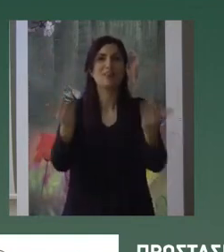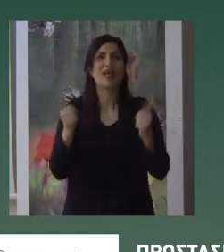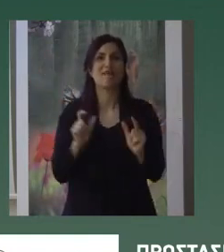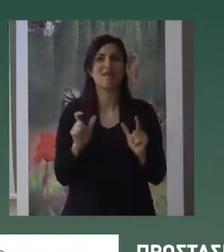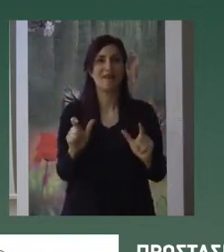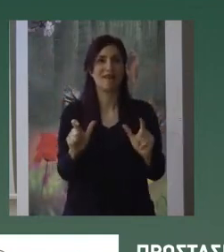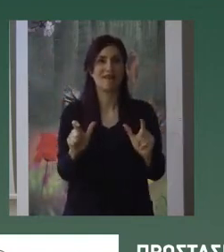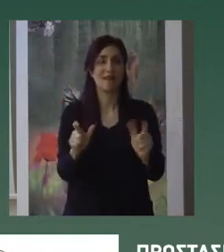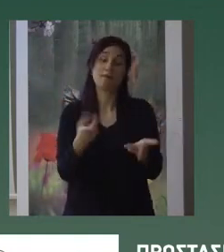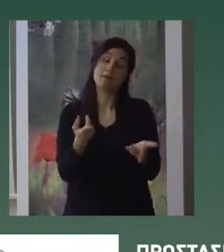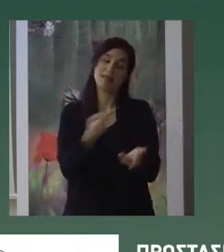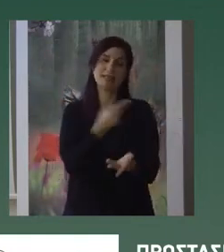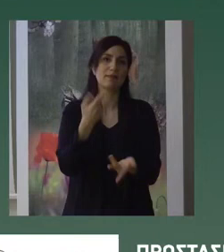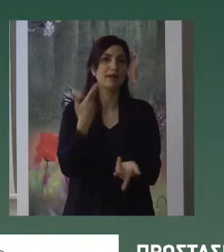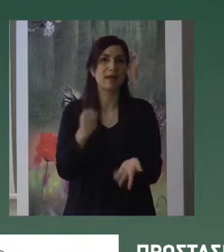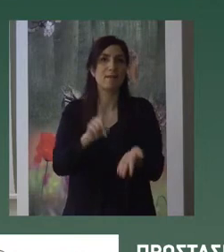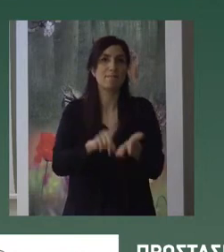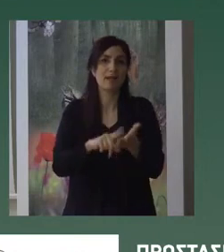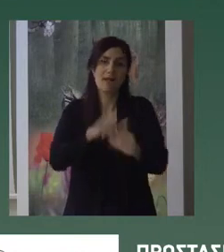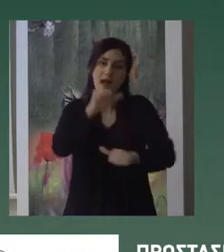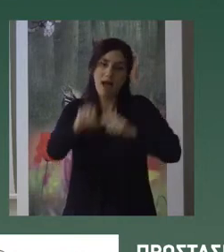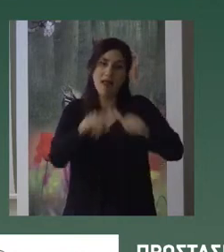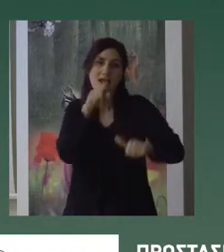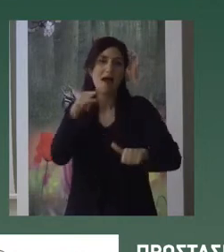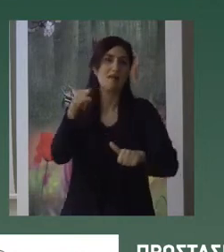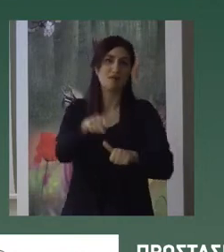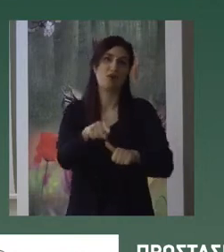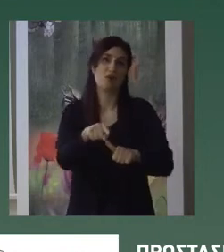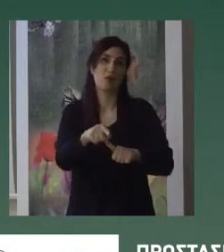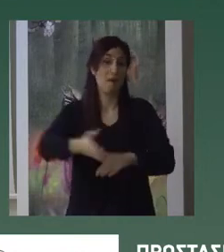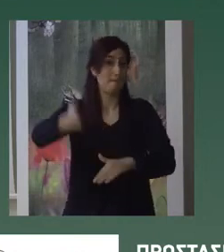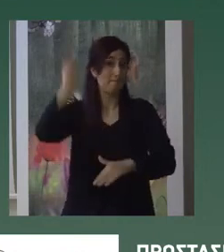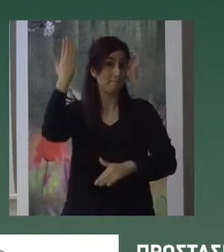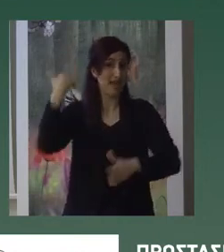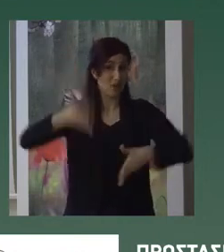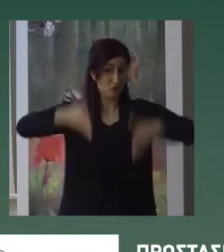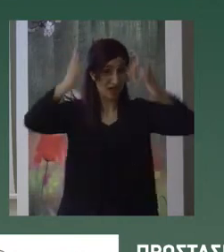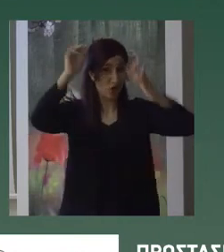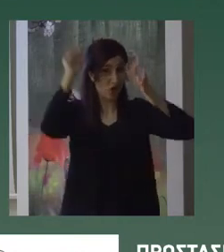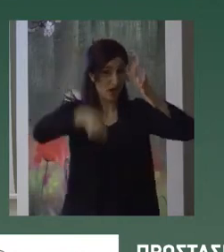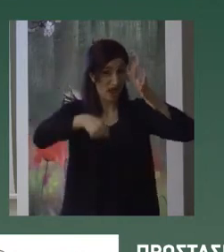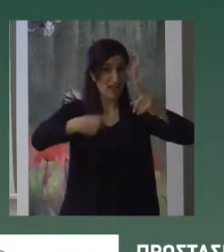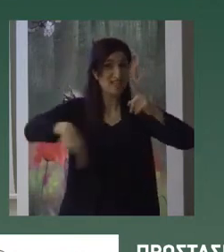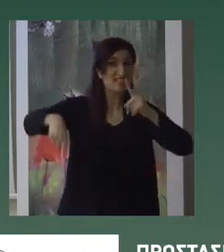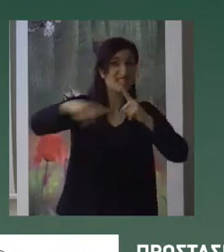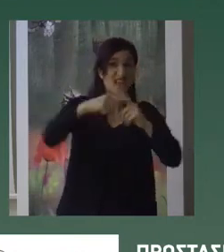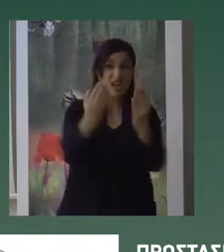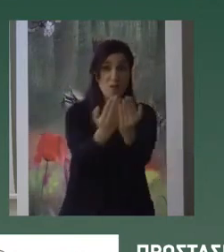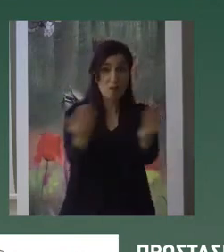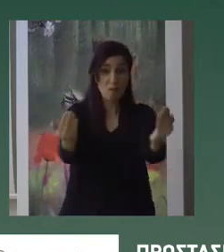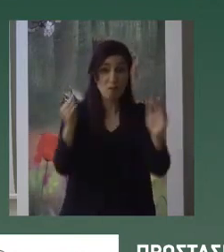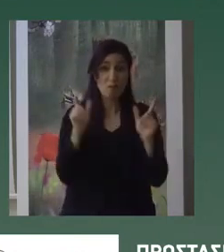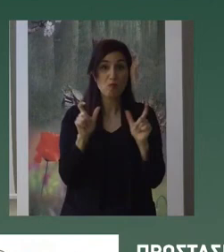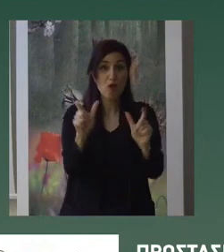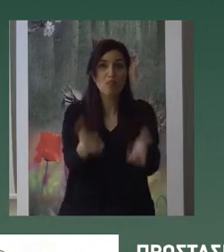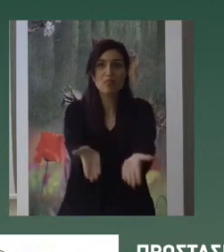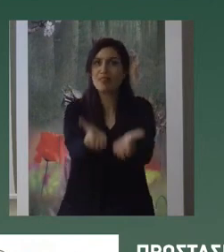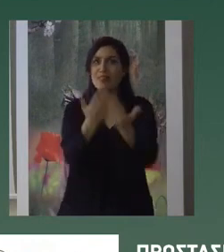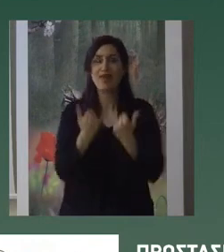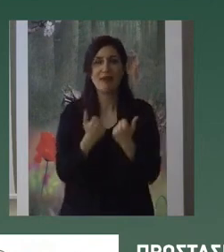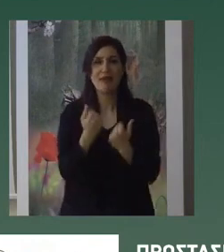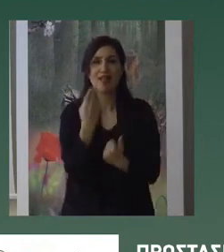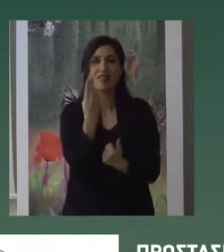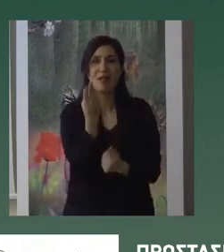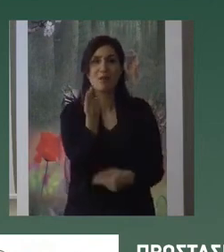να παρέμβει στο κτίριο. Στο λέει με όλους τους τρόπους. Ότι δεν έχω μόνο παλιά κτίρια, αλλά έχω και κτίρια που δεν έχουν καλή μόνωση. Άρα το πρόβλημα